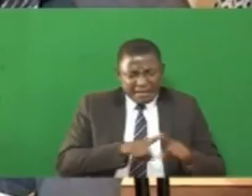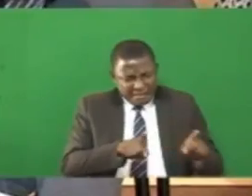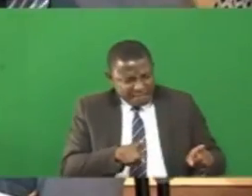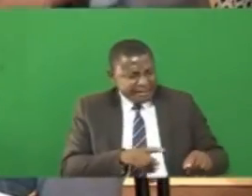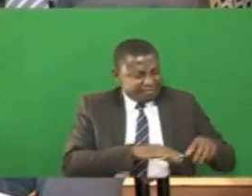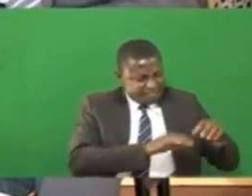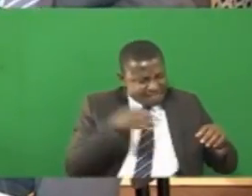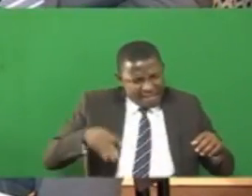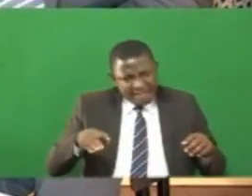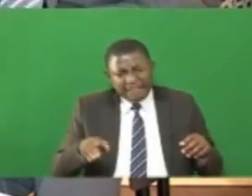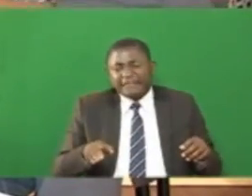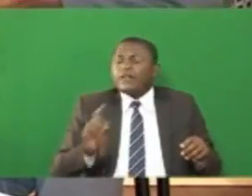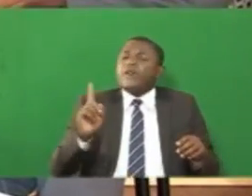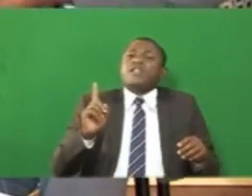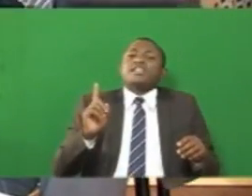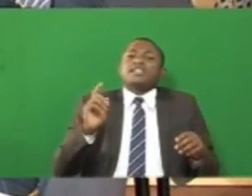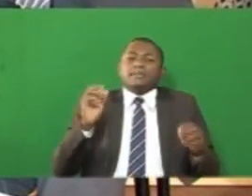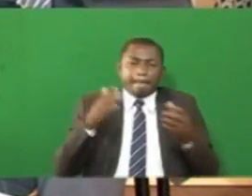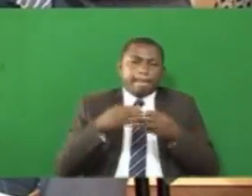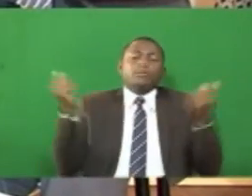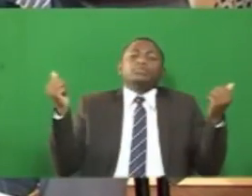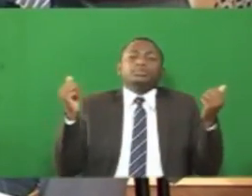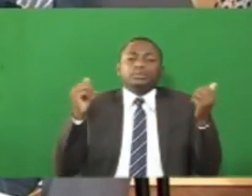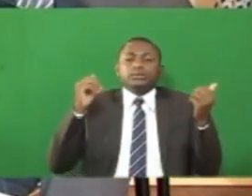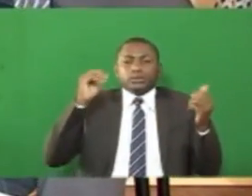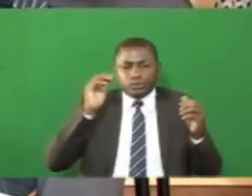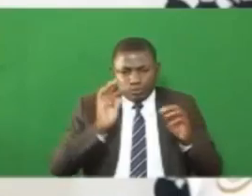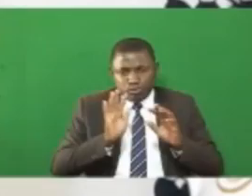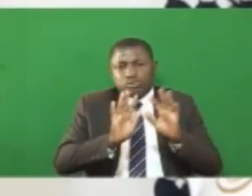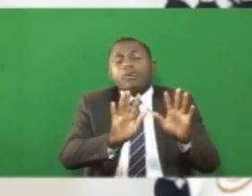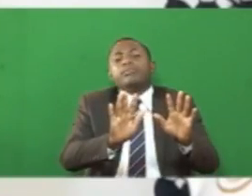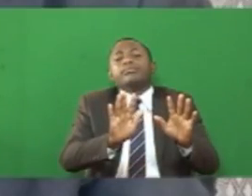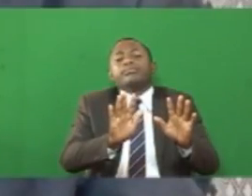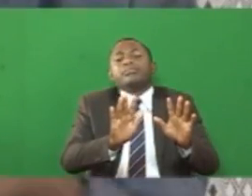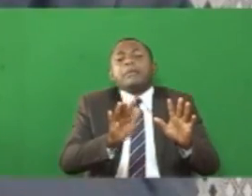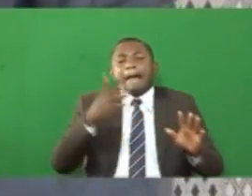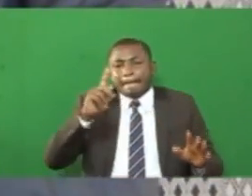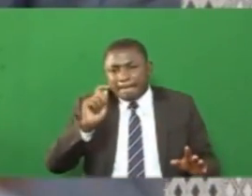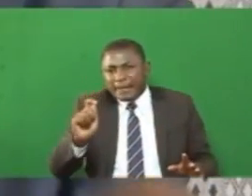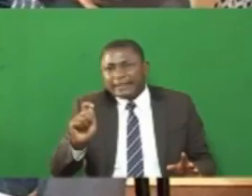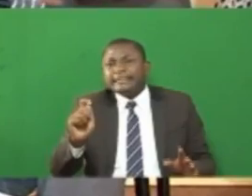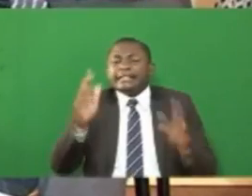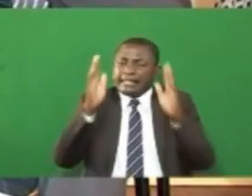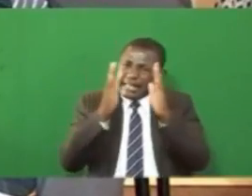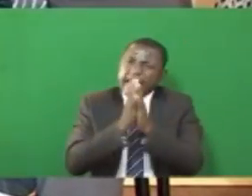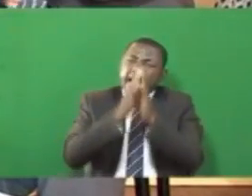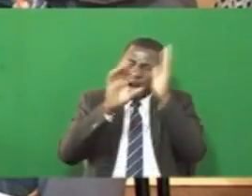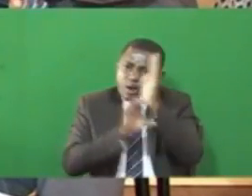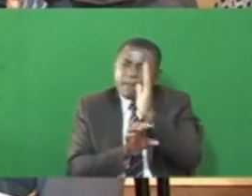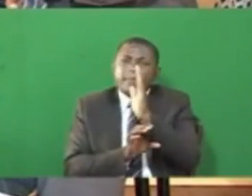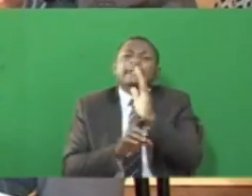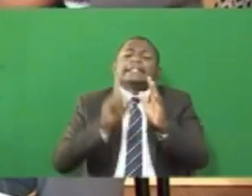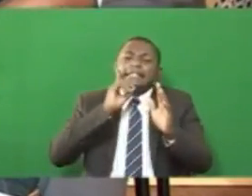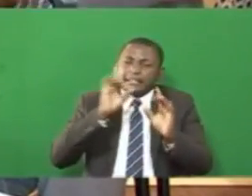nongedzera kuzoya kwa Kristu. Mm-hmm. Ndo zvikuratidza kuti ndo zvakapfura. That's right. Kudya zvakakangiwa, zvisina